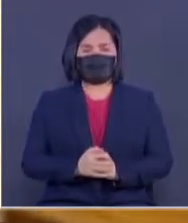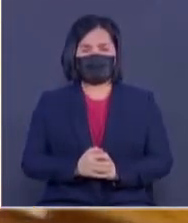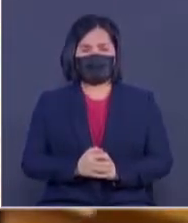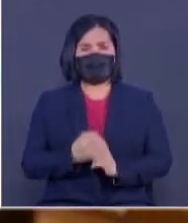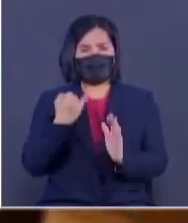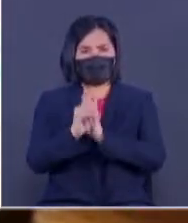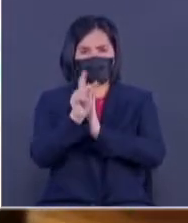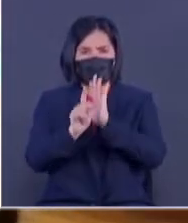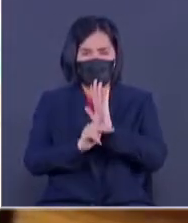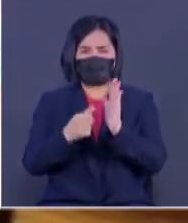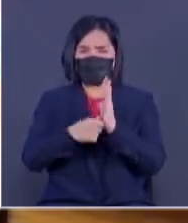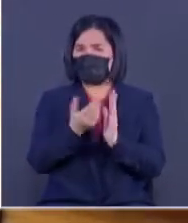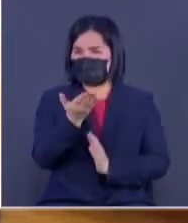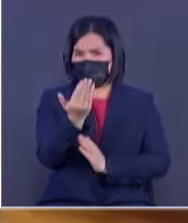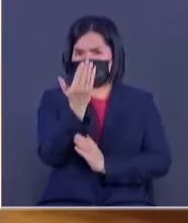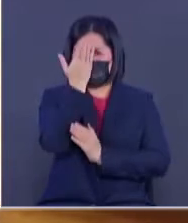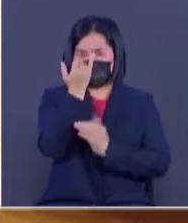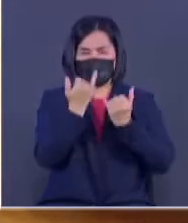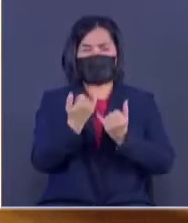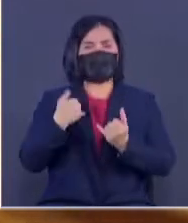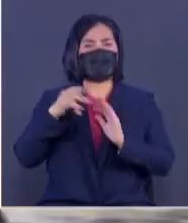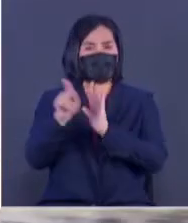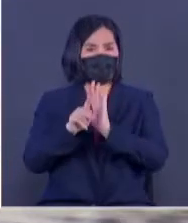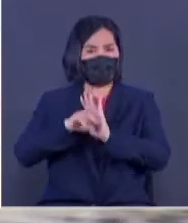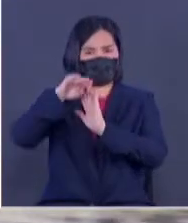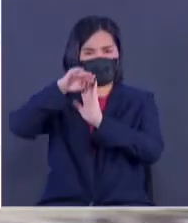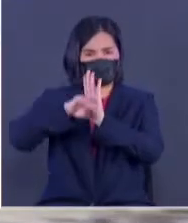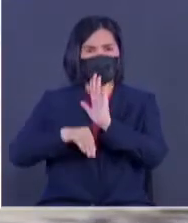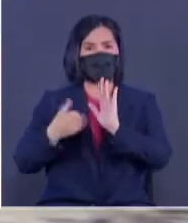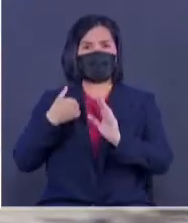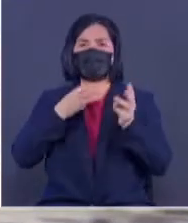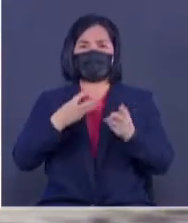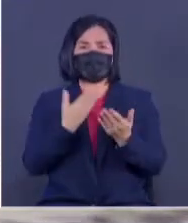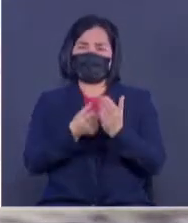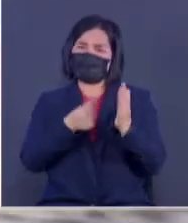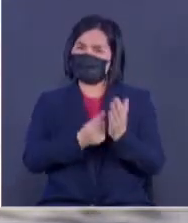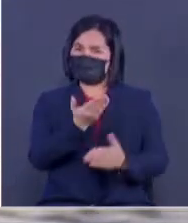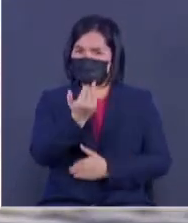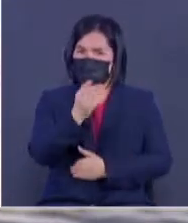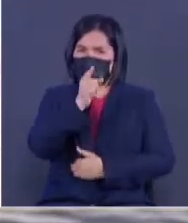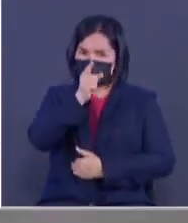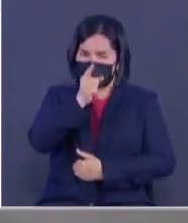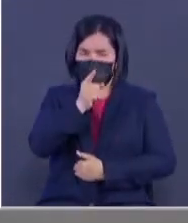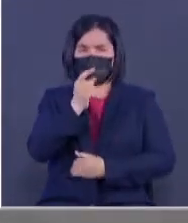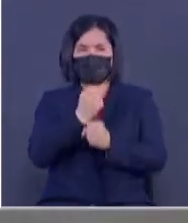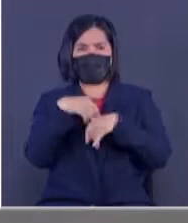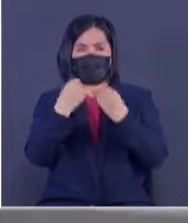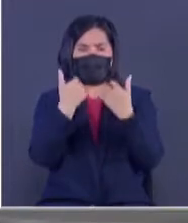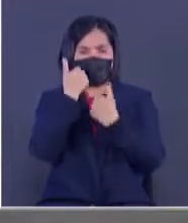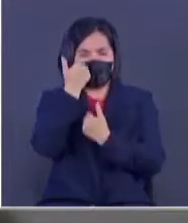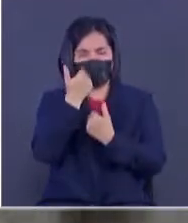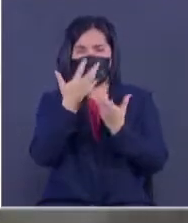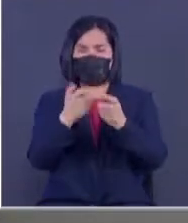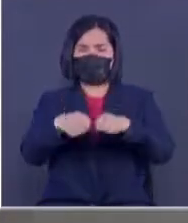วงหนี้ด้วยเพราะว่าปัจจุบันนี้เรามีพรบ.ทวงหนี้มาแล้วนะครับการจะทวงหนี้โหดการจะข่มขู่การจะประจานทำร้ายข้าวของ